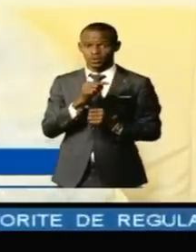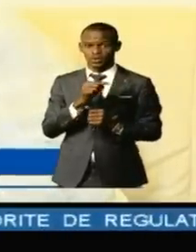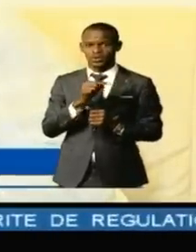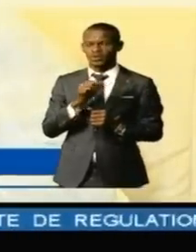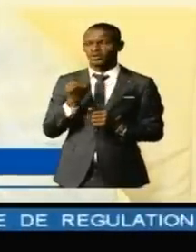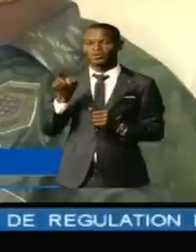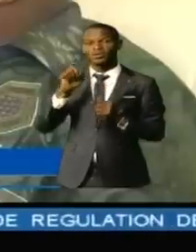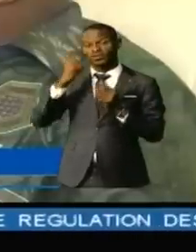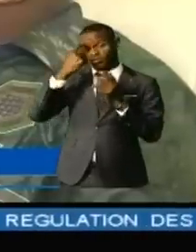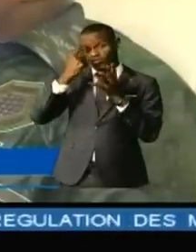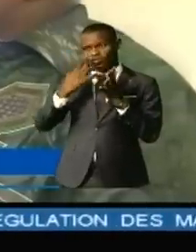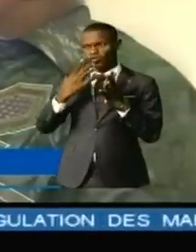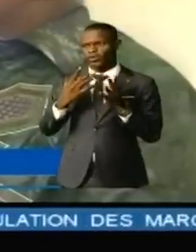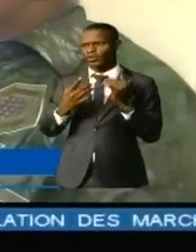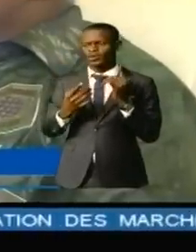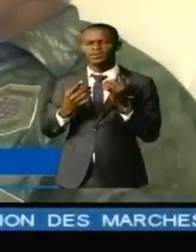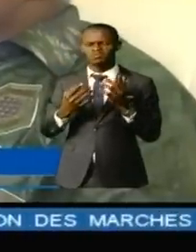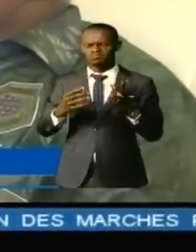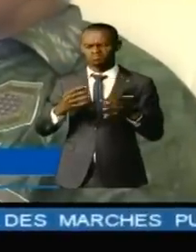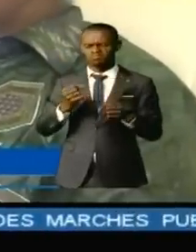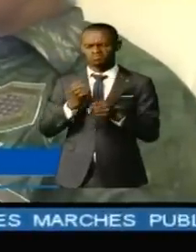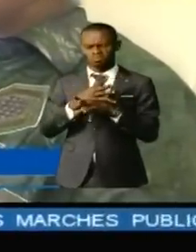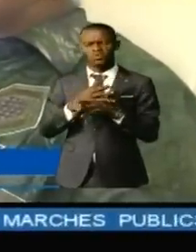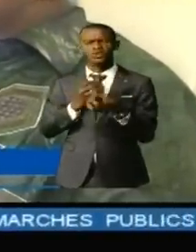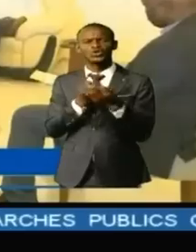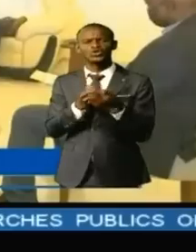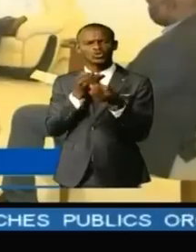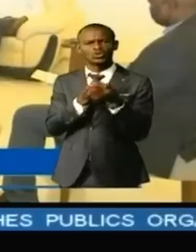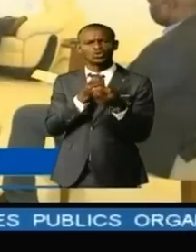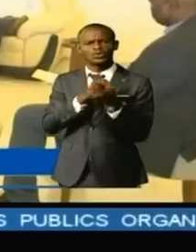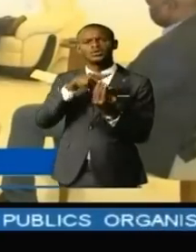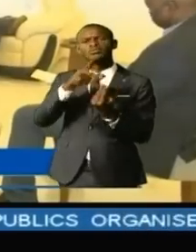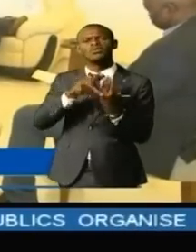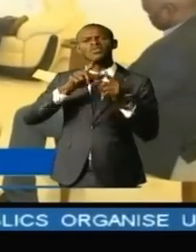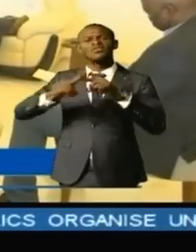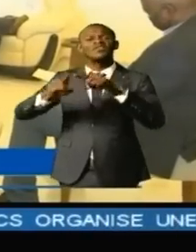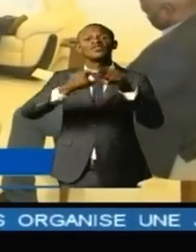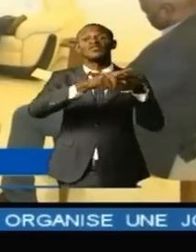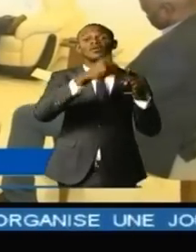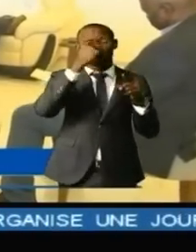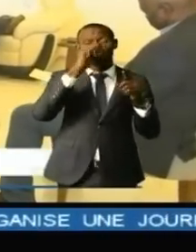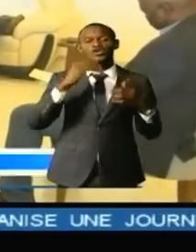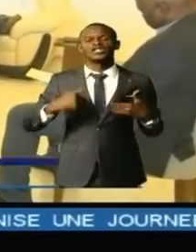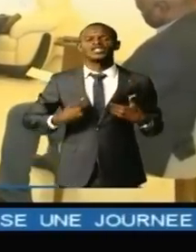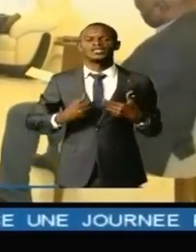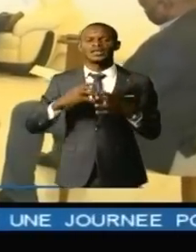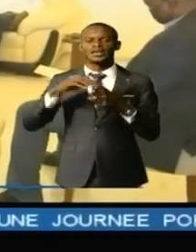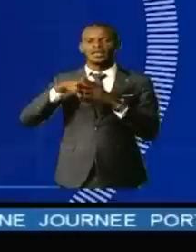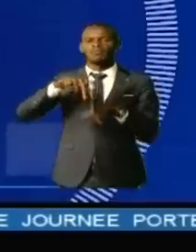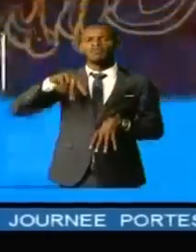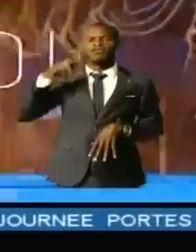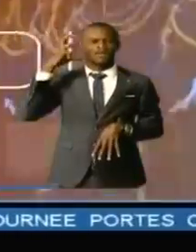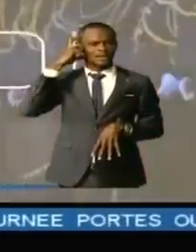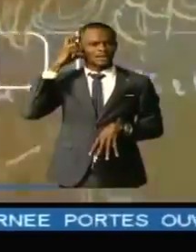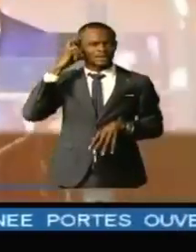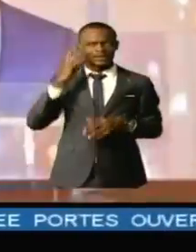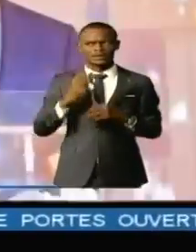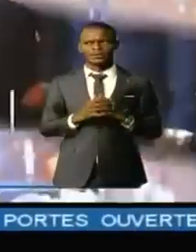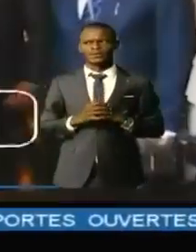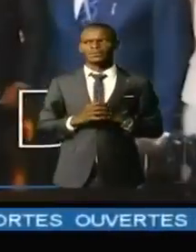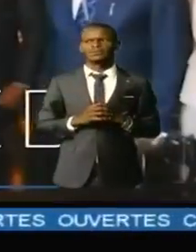compte soutenir plusieurs autres projets de développement en faveur de la jeunesse de la province du Kasaï central.